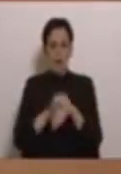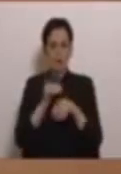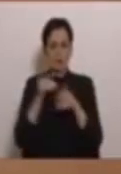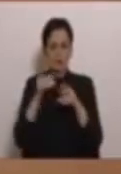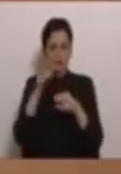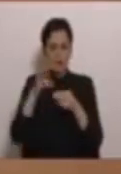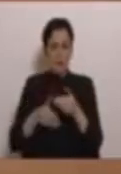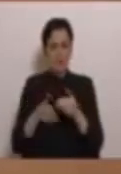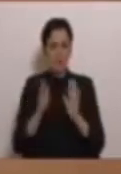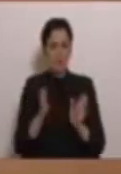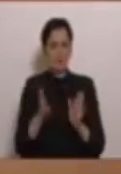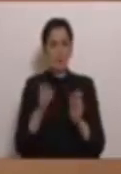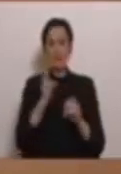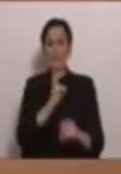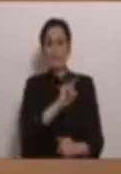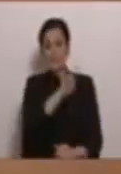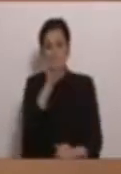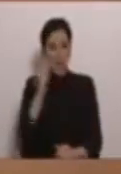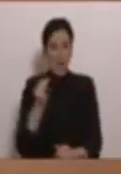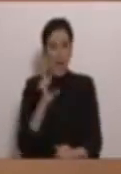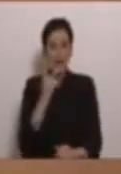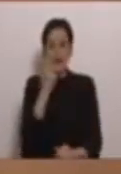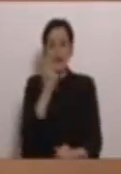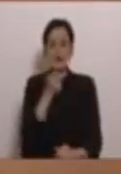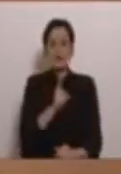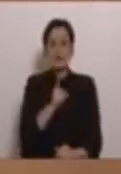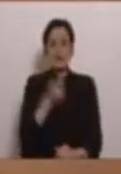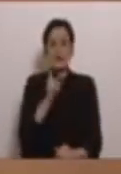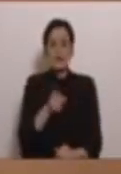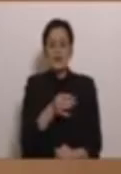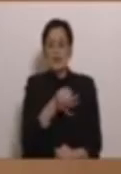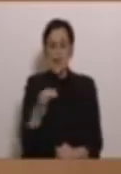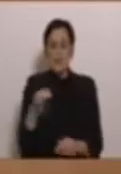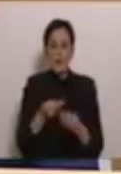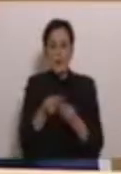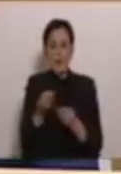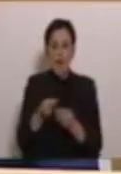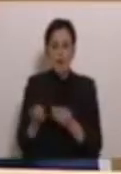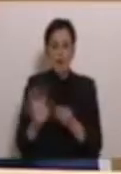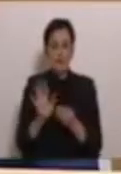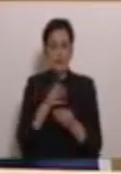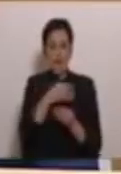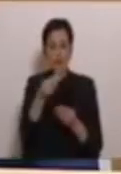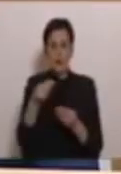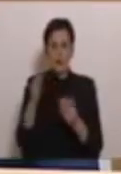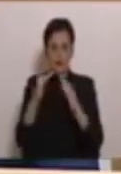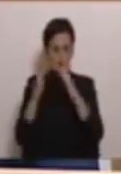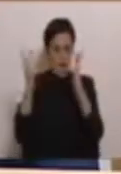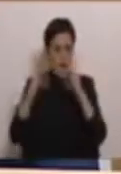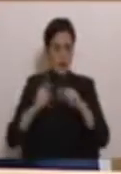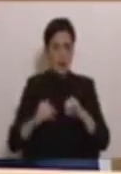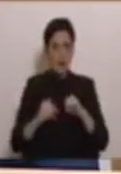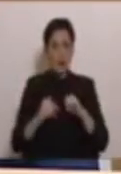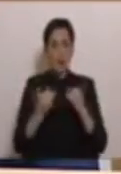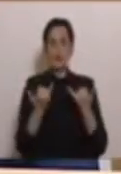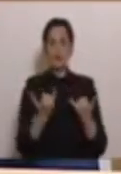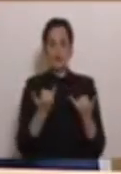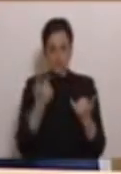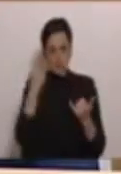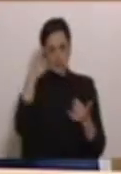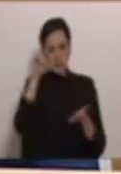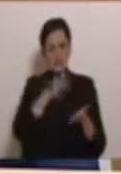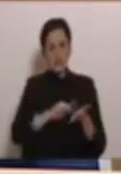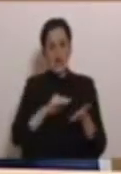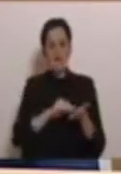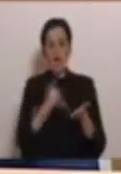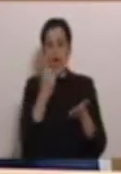დააინტერესოს. კაპიკებსაც არ აძლევთ ამ ადამიანებს ისე ენგრევათ თავზე სახლი. და ბოლოს, დღეს დავაინიცირებ კიდე ერთ კანონს,